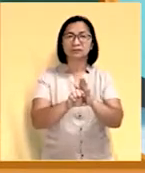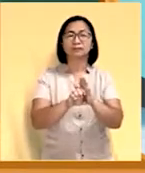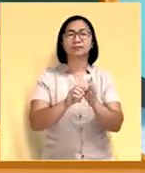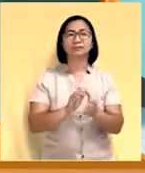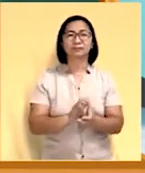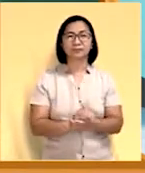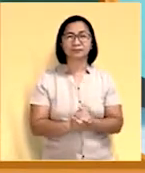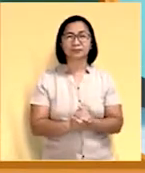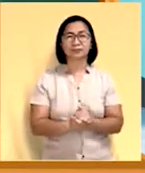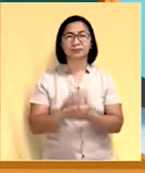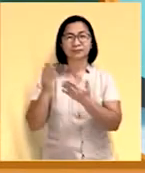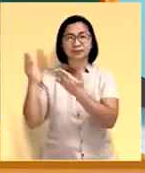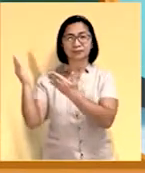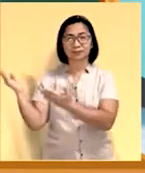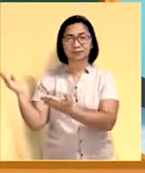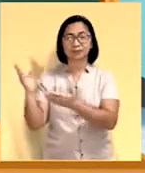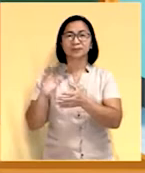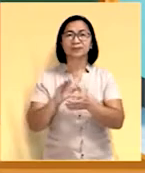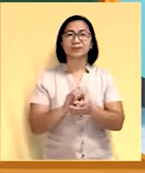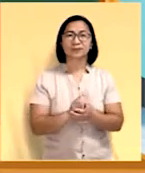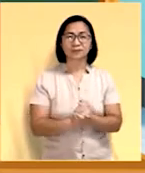Halimbawa,